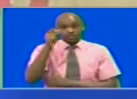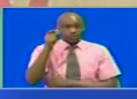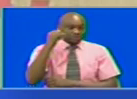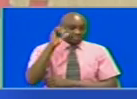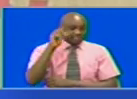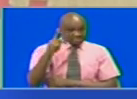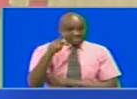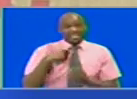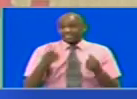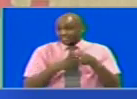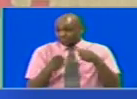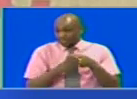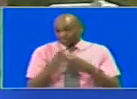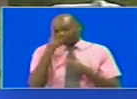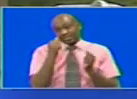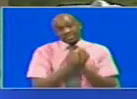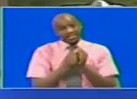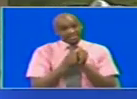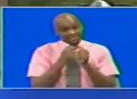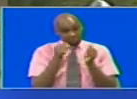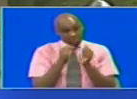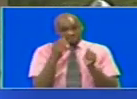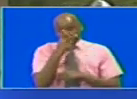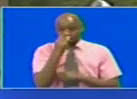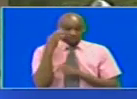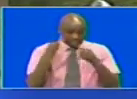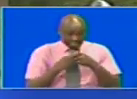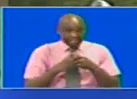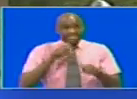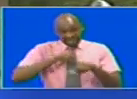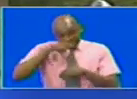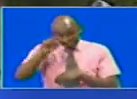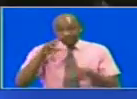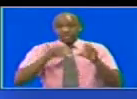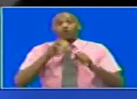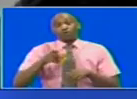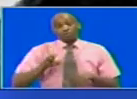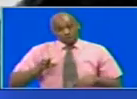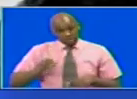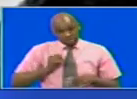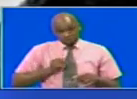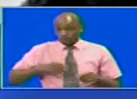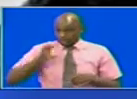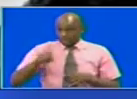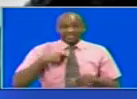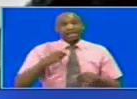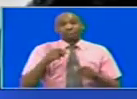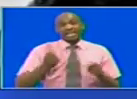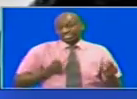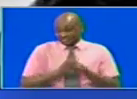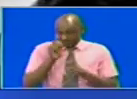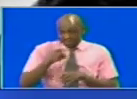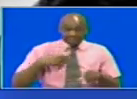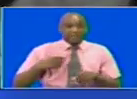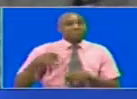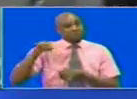mdogo Septemba mwaka 2008. Alipomrithi dadake Lona Laboso aliyefariki kwa ajali ya ndege. Kabla